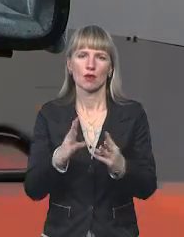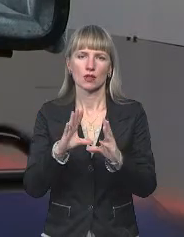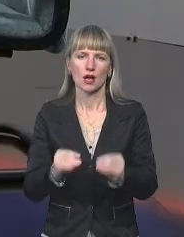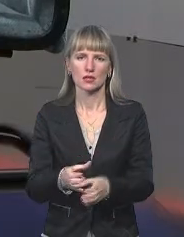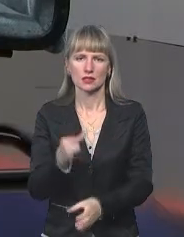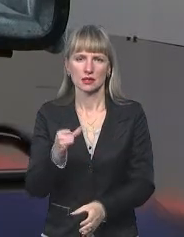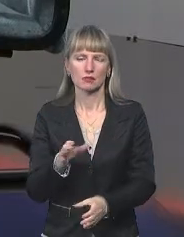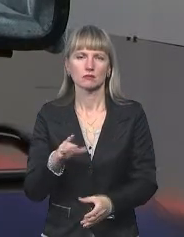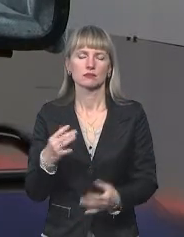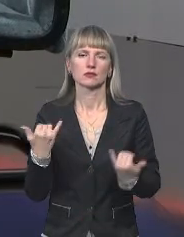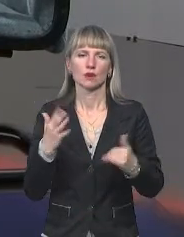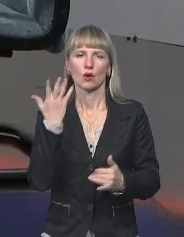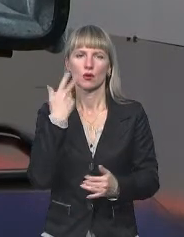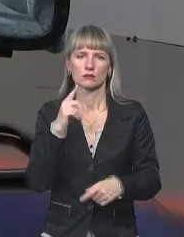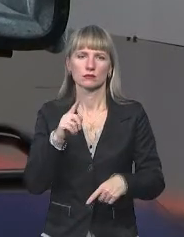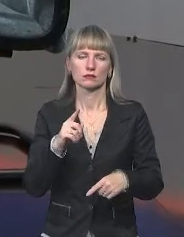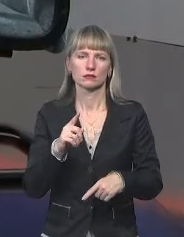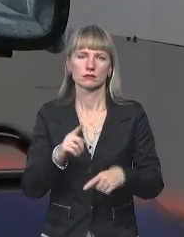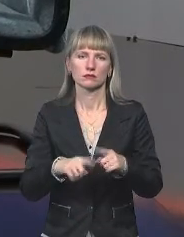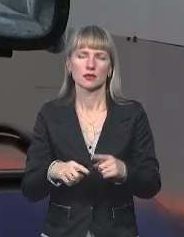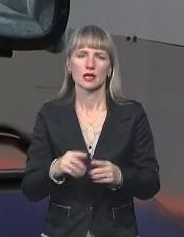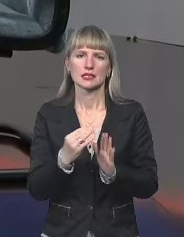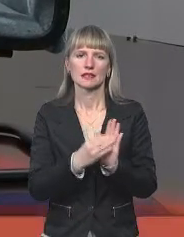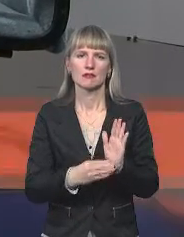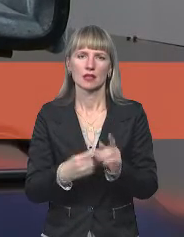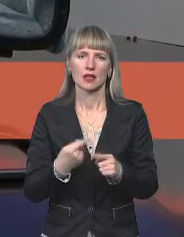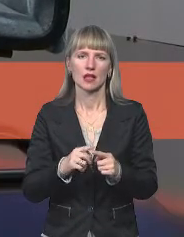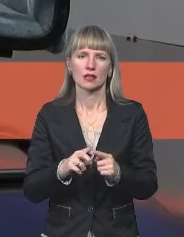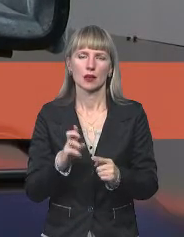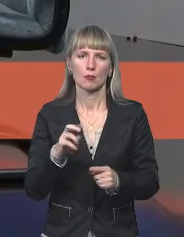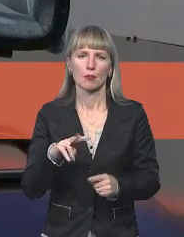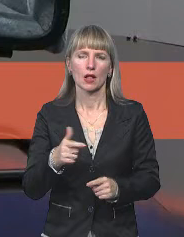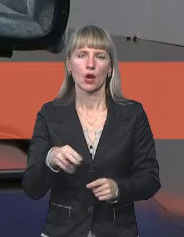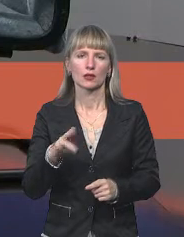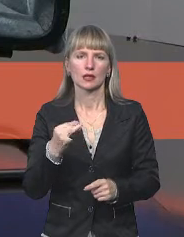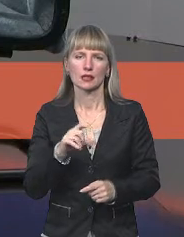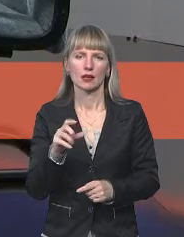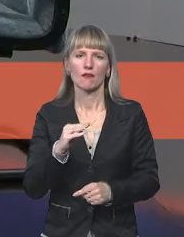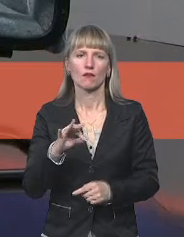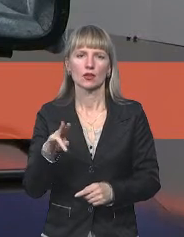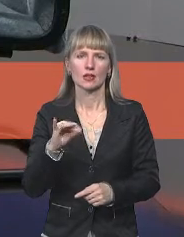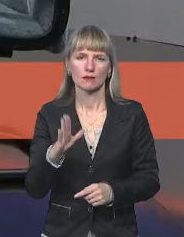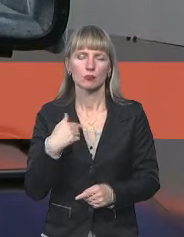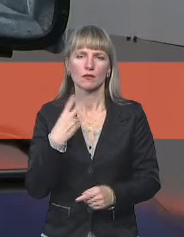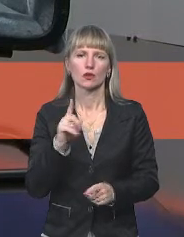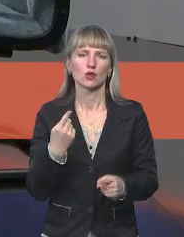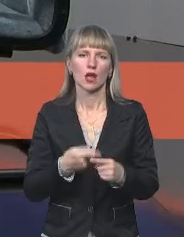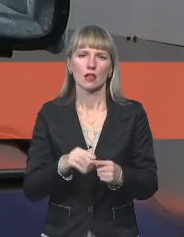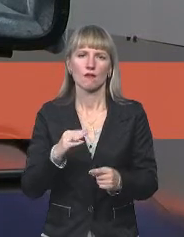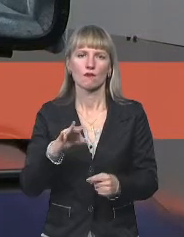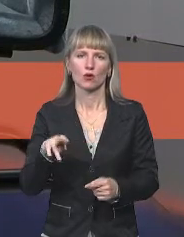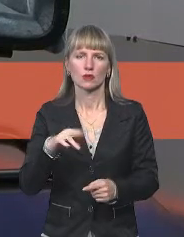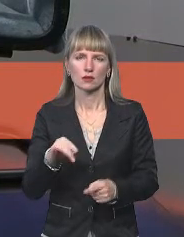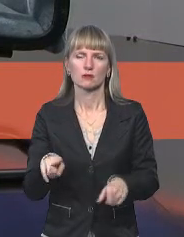Також дуже дивує, коли батьки присилають звіти у цих благодійних фондів, ну, саме юридичних осіб. І там ми бачимо, що ці благодійні